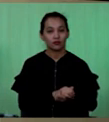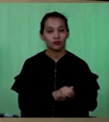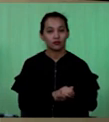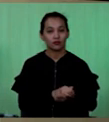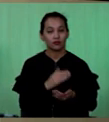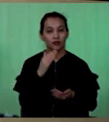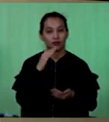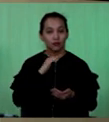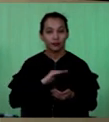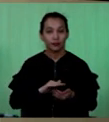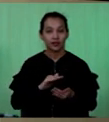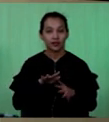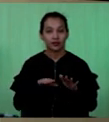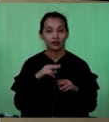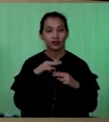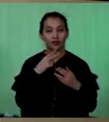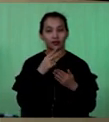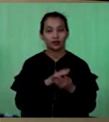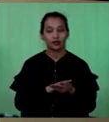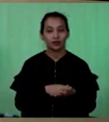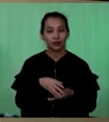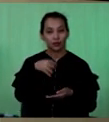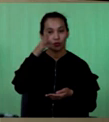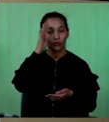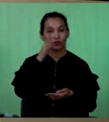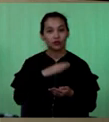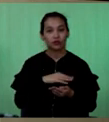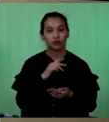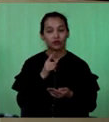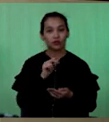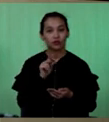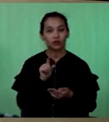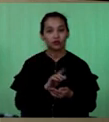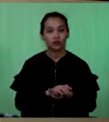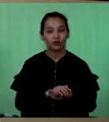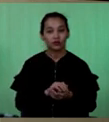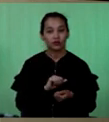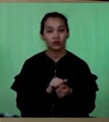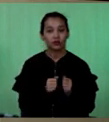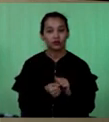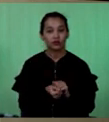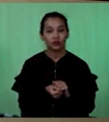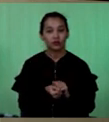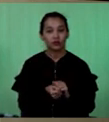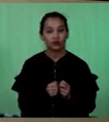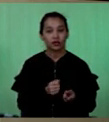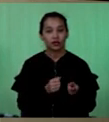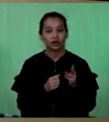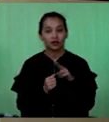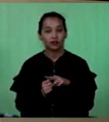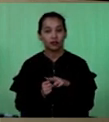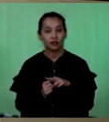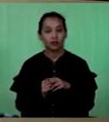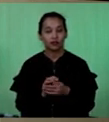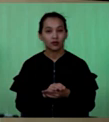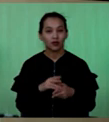Pastdagi tarozga diqqatimizni qaratamiz. Xo'roz 1 kilogramlik tosh bilan ikkinchi pallaga o'tib olibdi. Mushuk